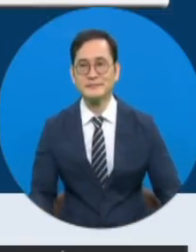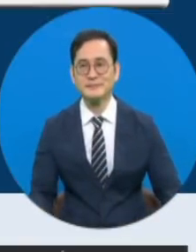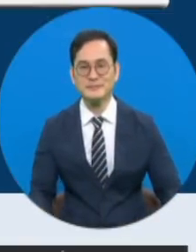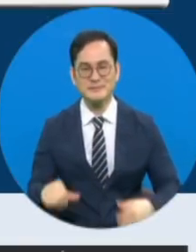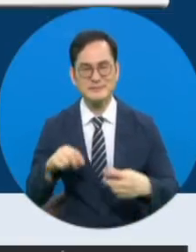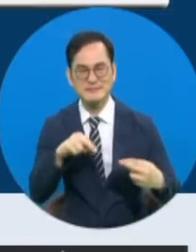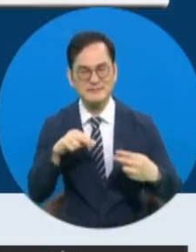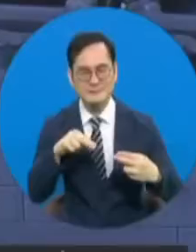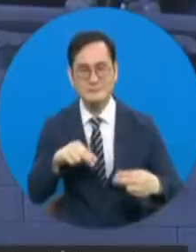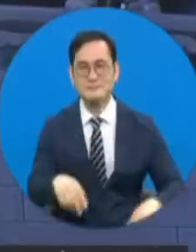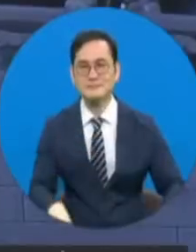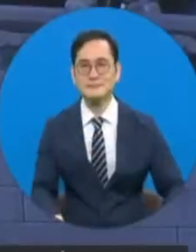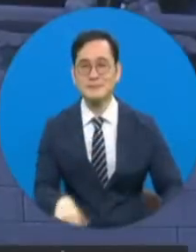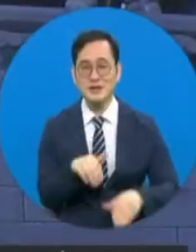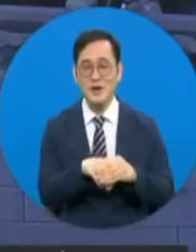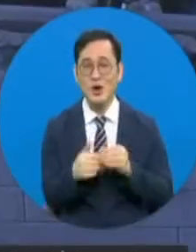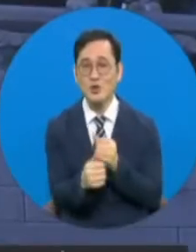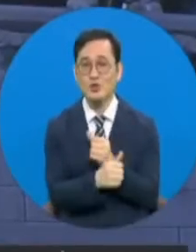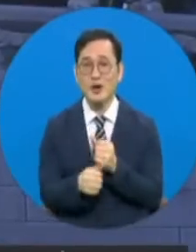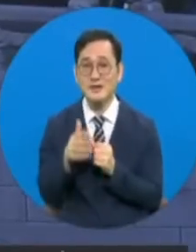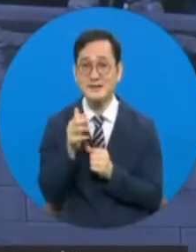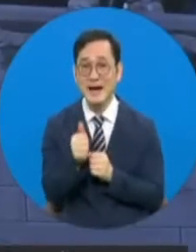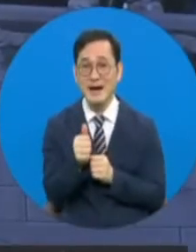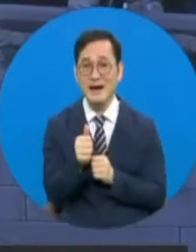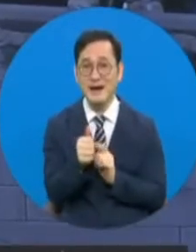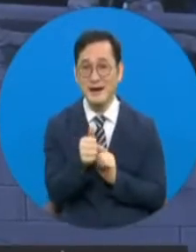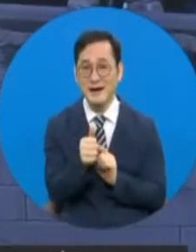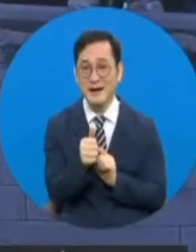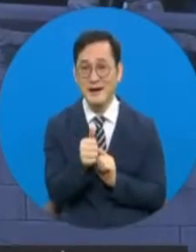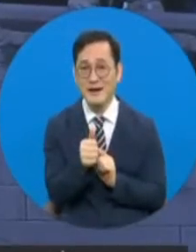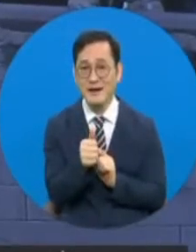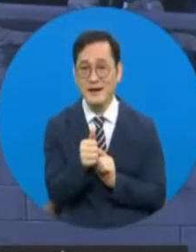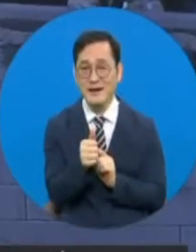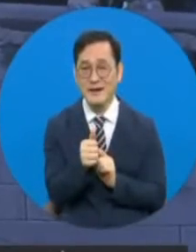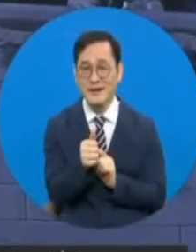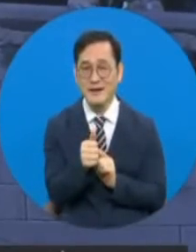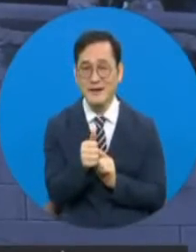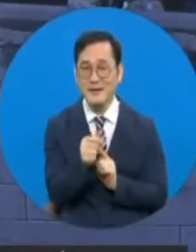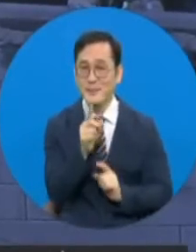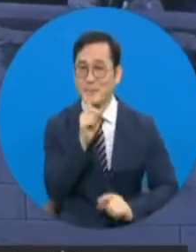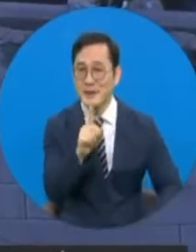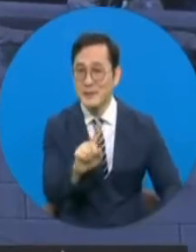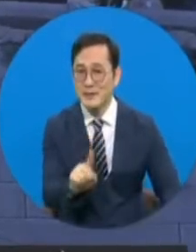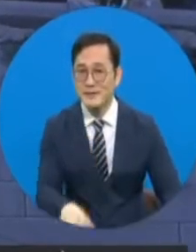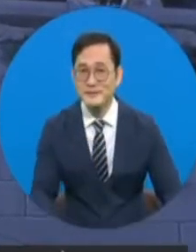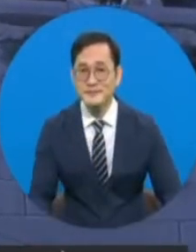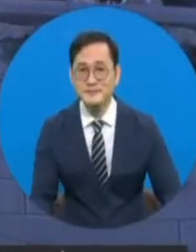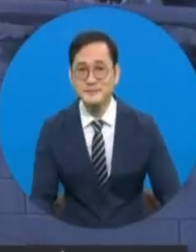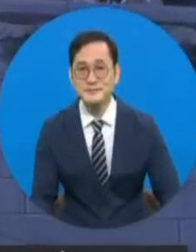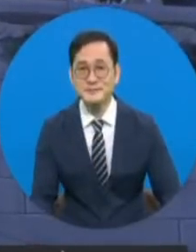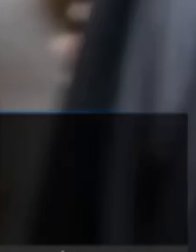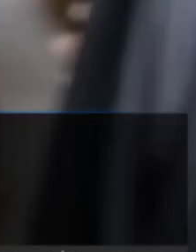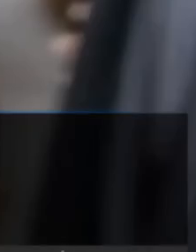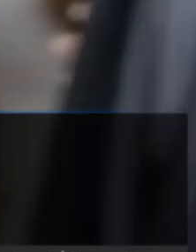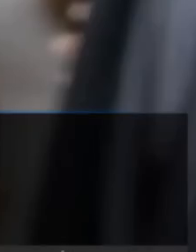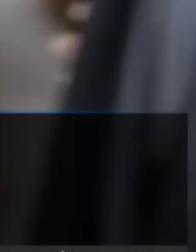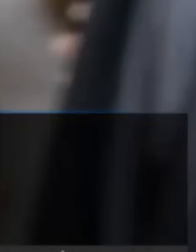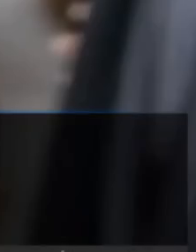선관위원장 그제 기자들한테 질문 받았는데 감사 관련해서 뭐라고 답했었는지 들어보시죠